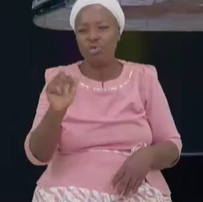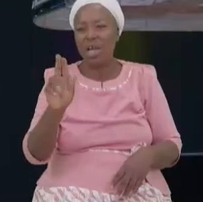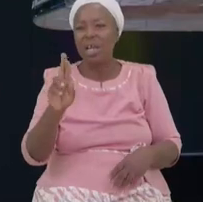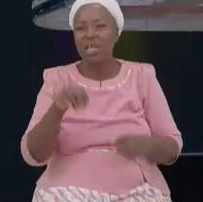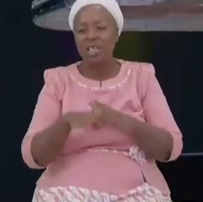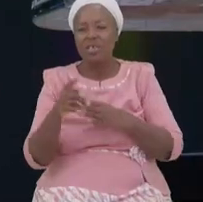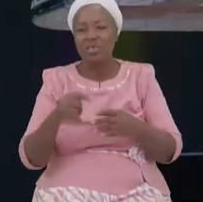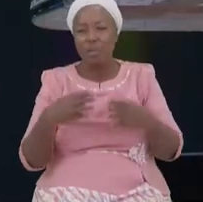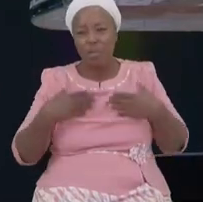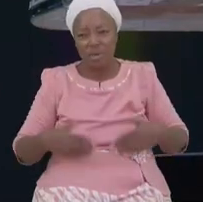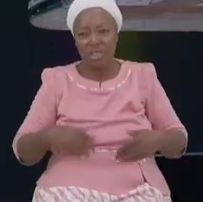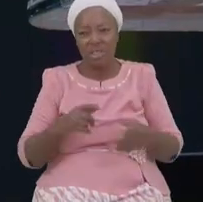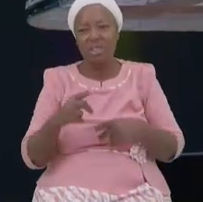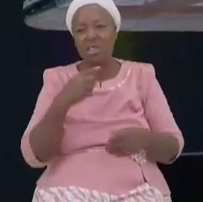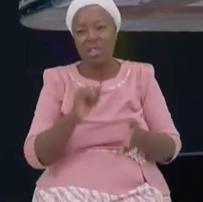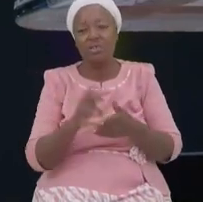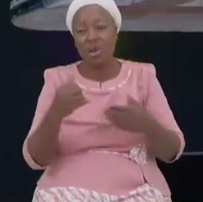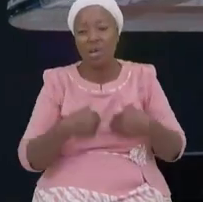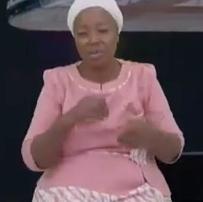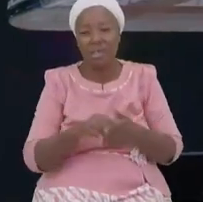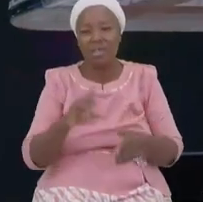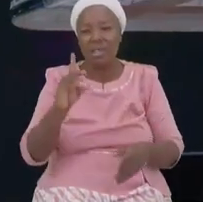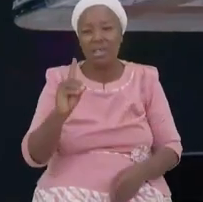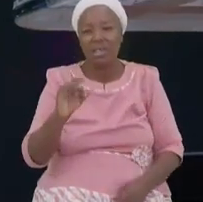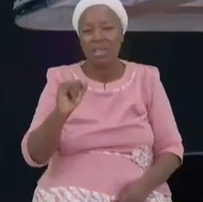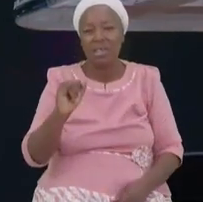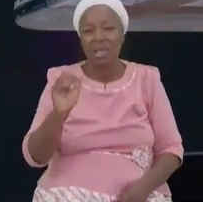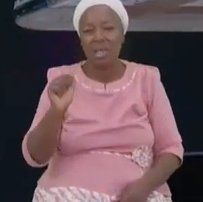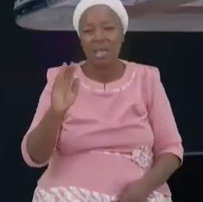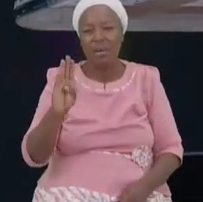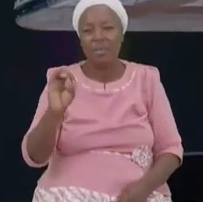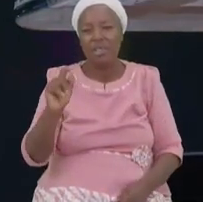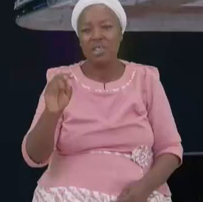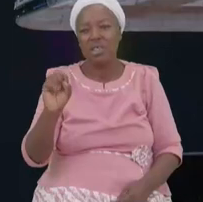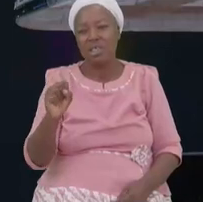tu as diabète. Et le docteur t'a dit, tu sais quoi?